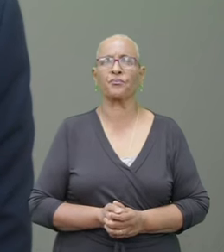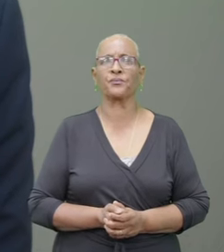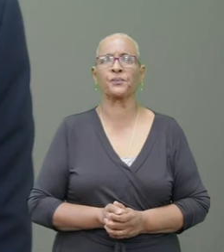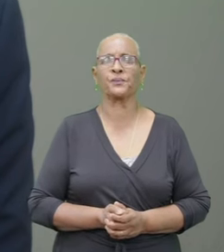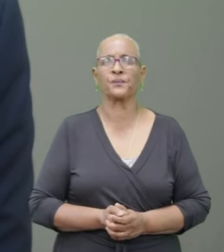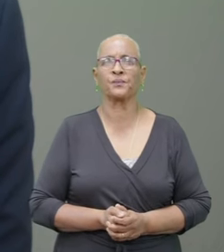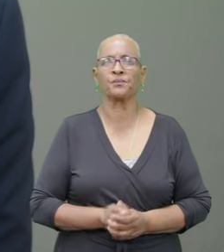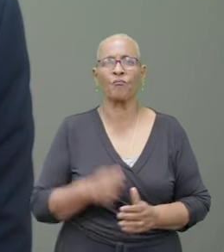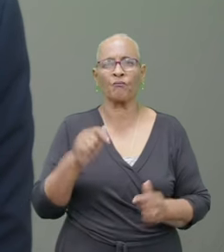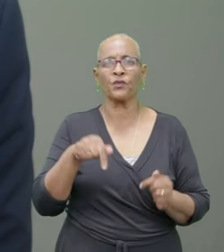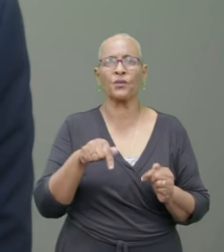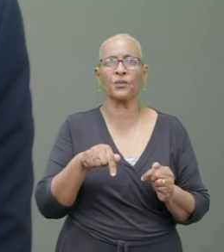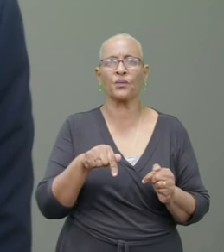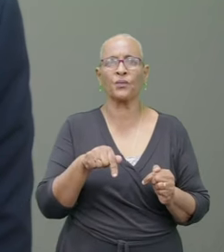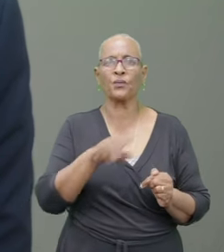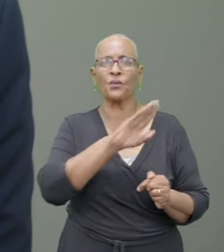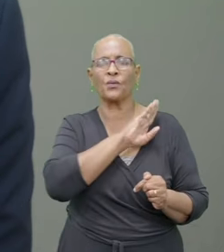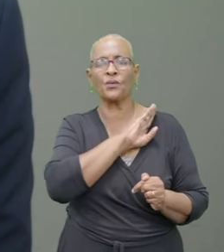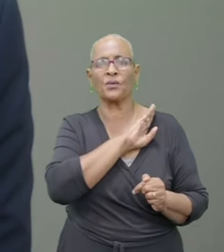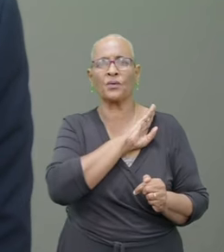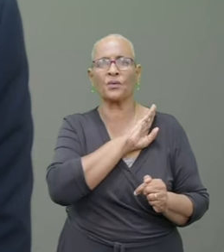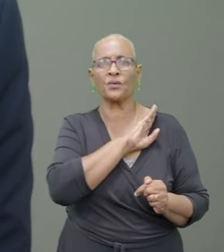aantal